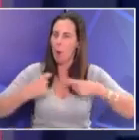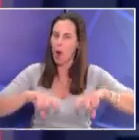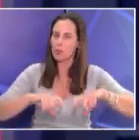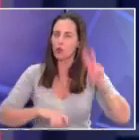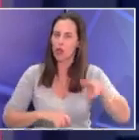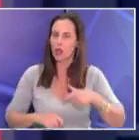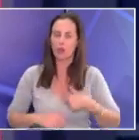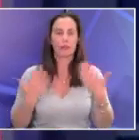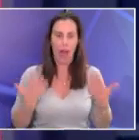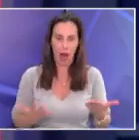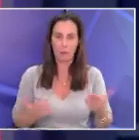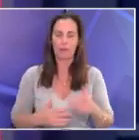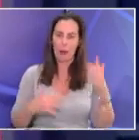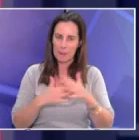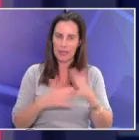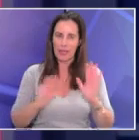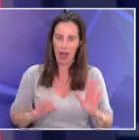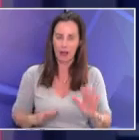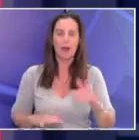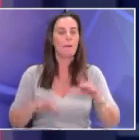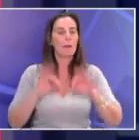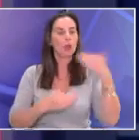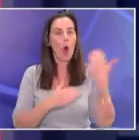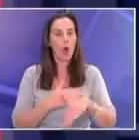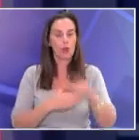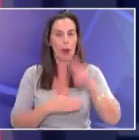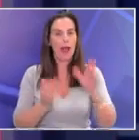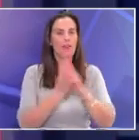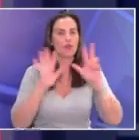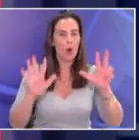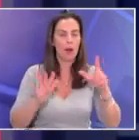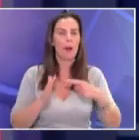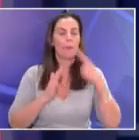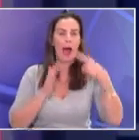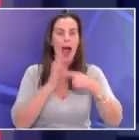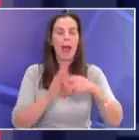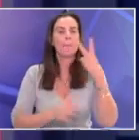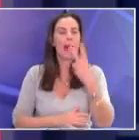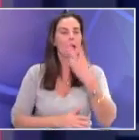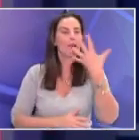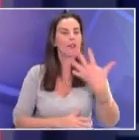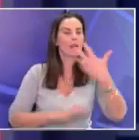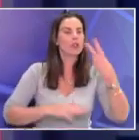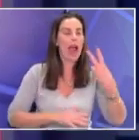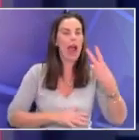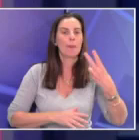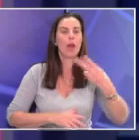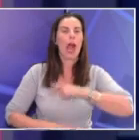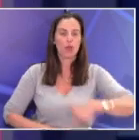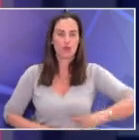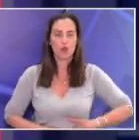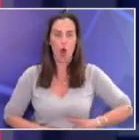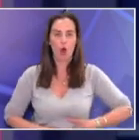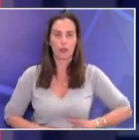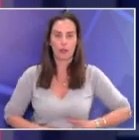מקומיות יש לנו? ובכן, בדיקה קלה מהבחירות האחרונות של 2018 מעלה, כי 252 רשויות